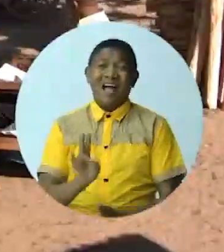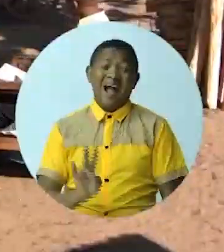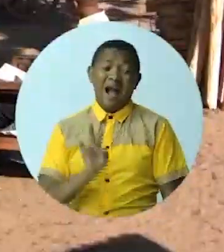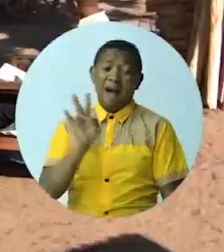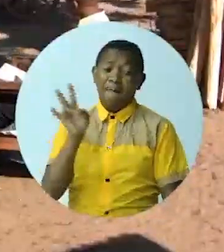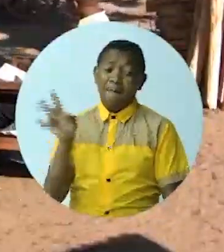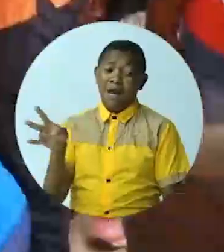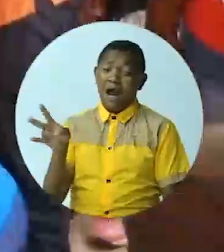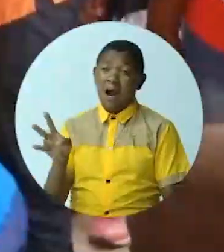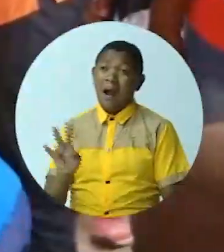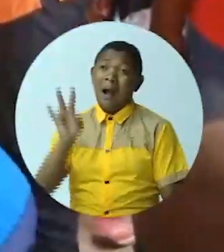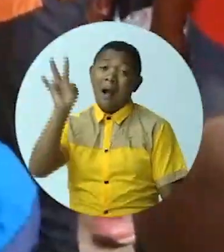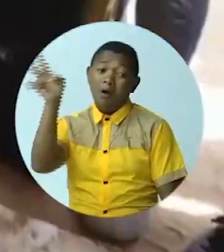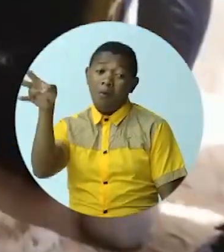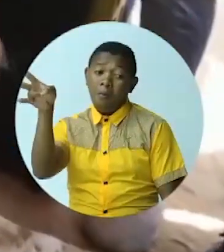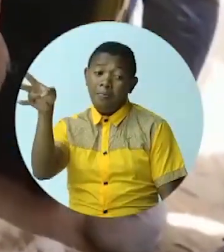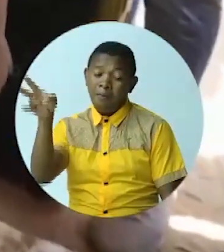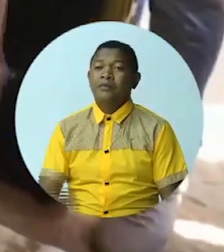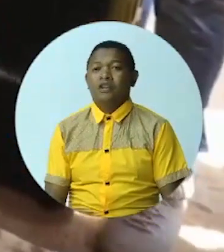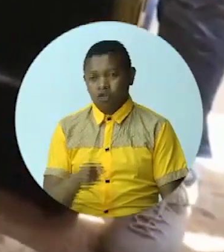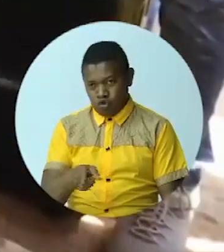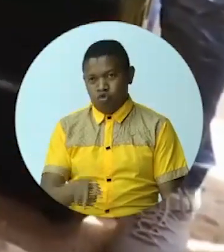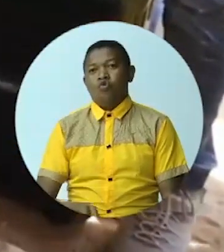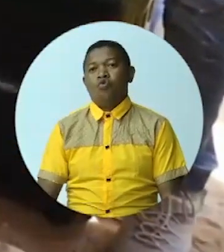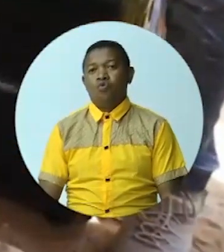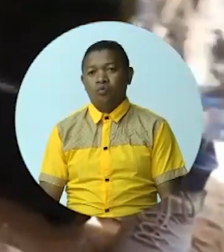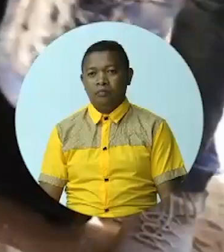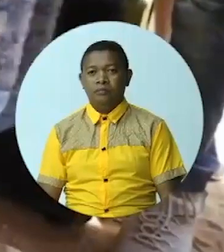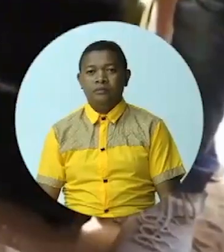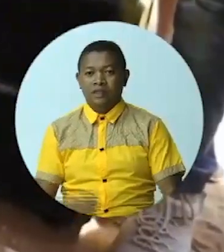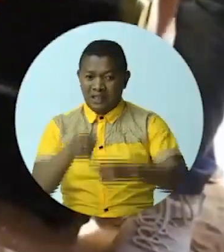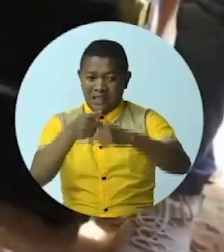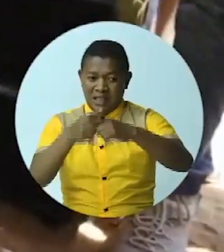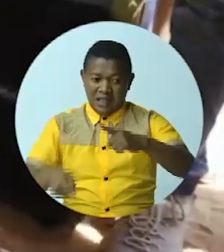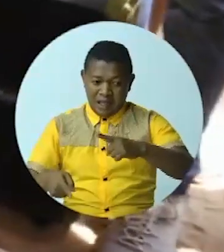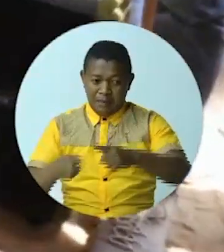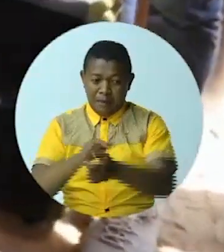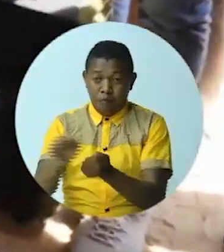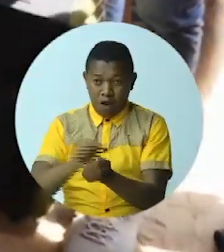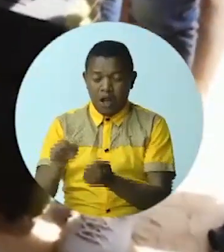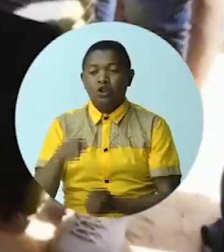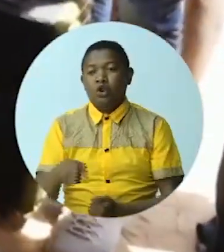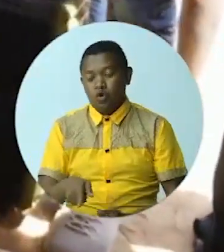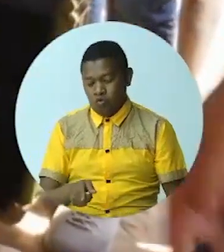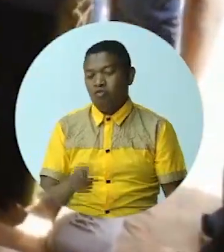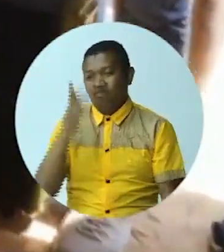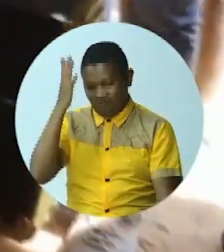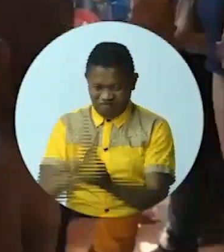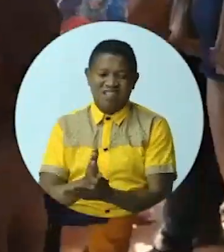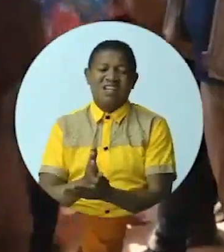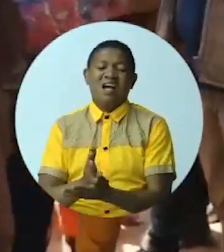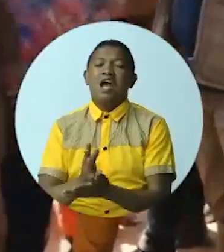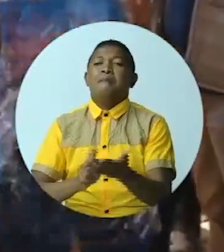anareo tetikaty zay apetratsika fo ary rehefa miverina atya dia tsy zanina hoe ray andro na roa